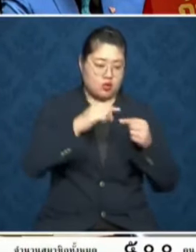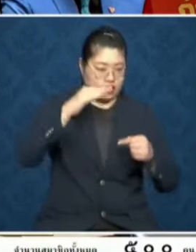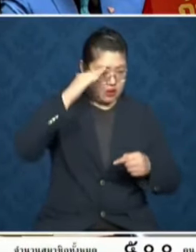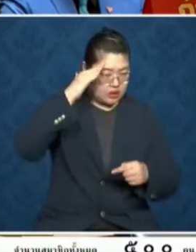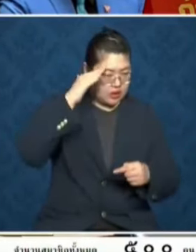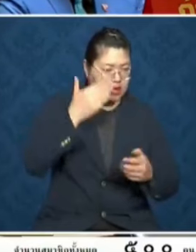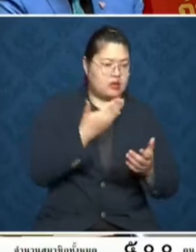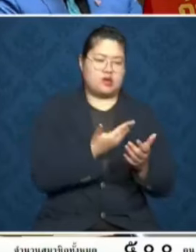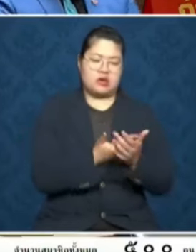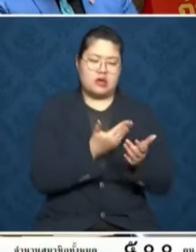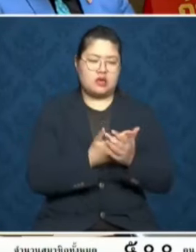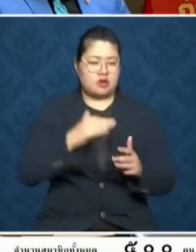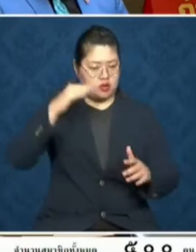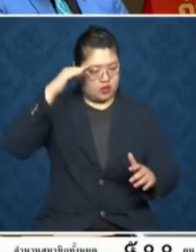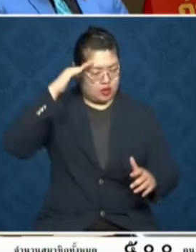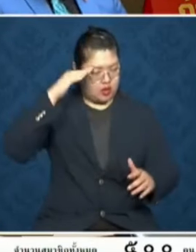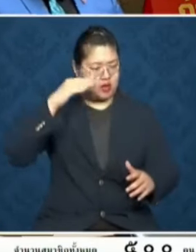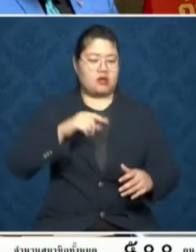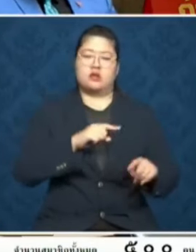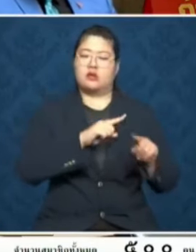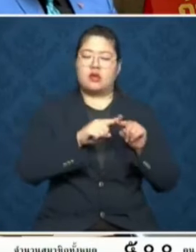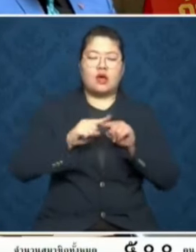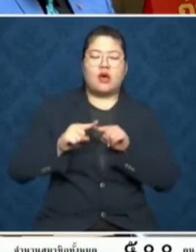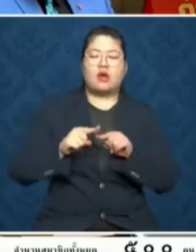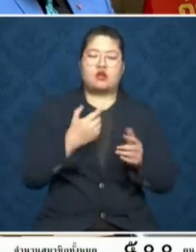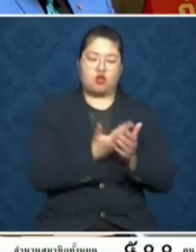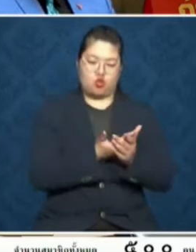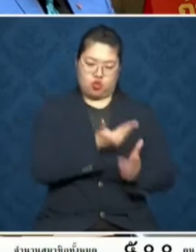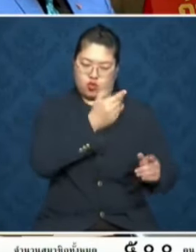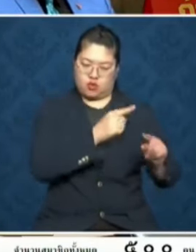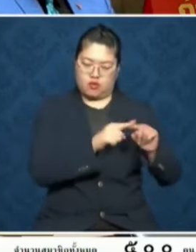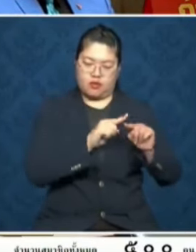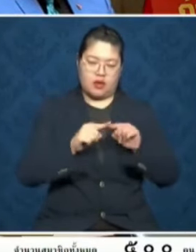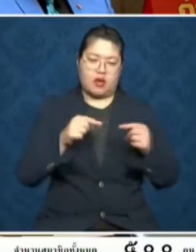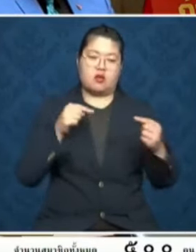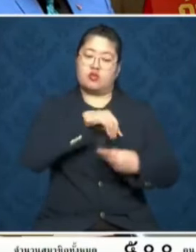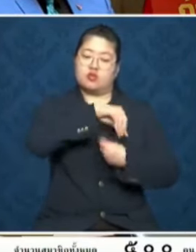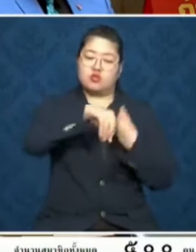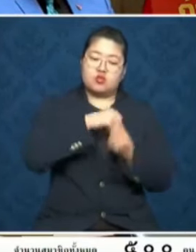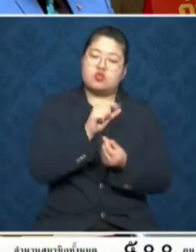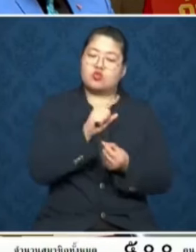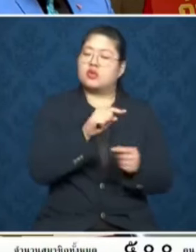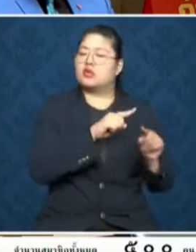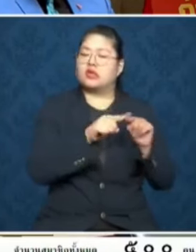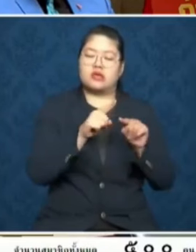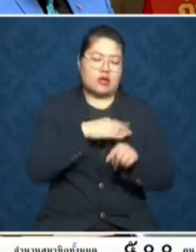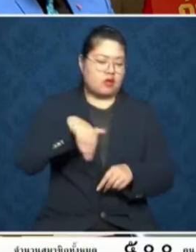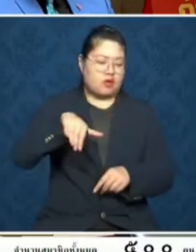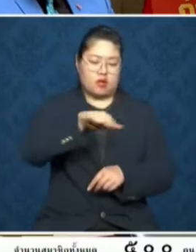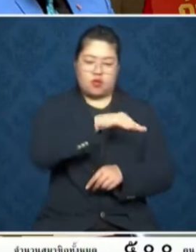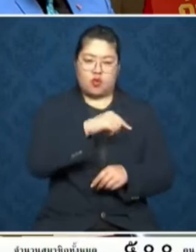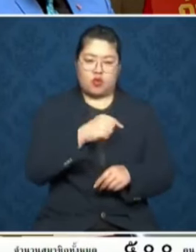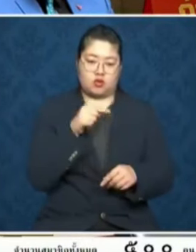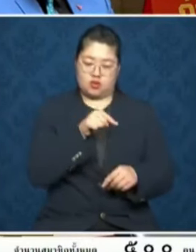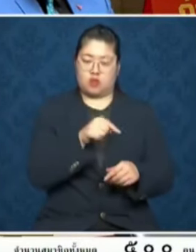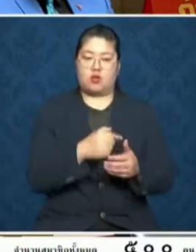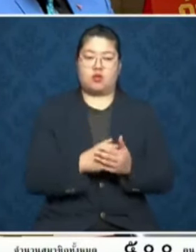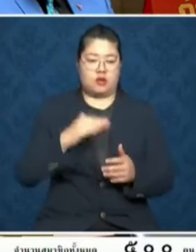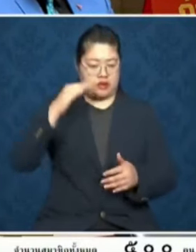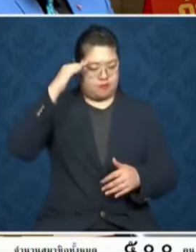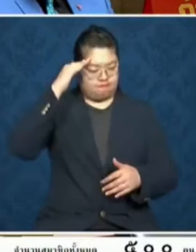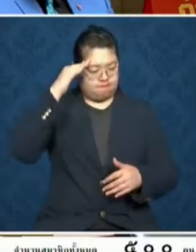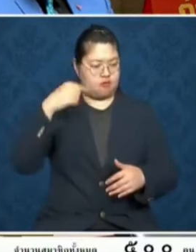งคั่งของนายพลในกองทัพไทยและรายได้ต่างๆในธุรกิจทั้งหมดไปจนถึงการเติบโตของนายพล